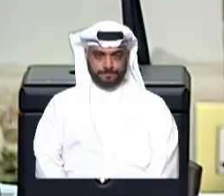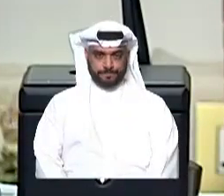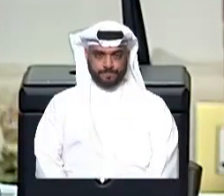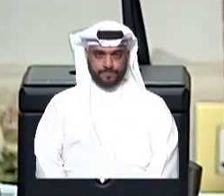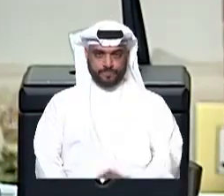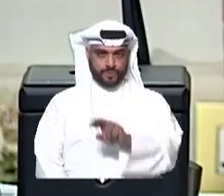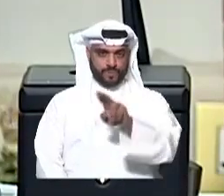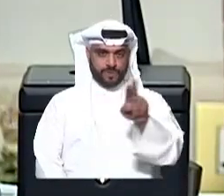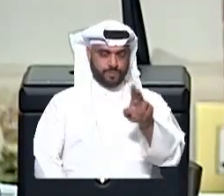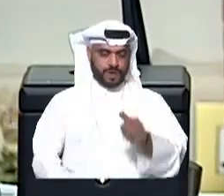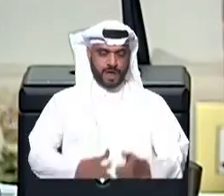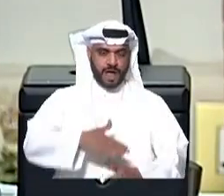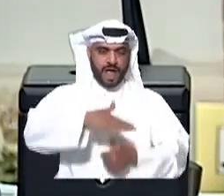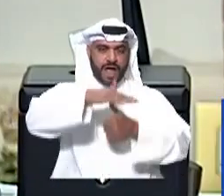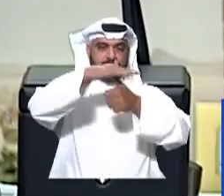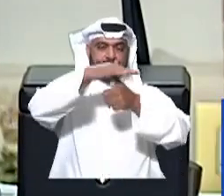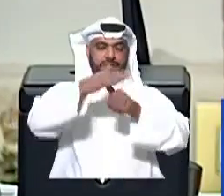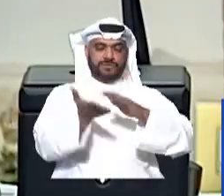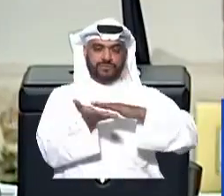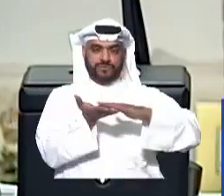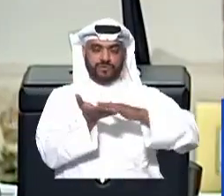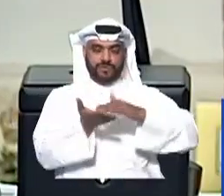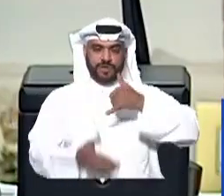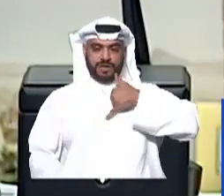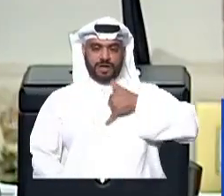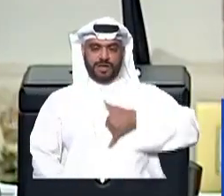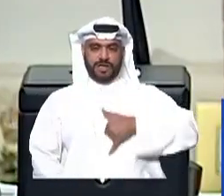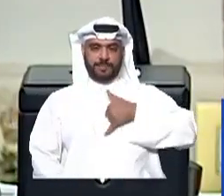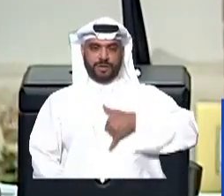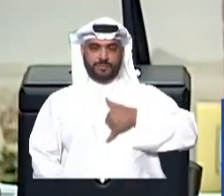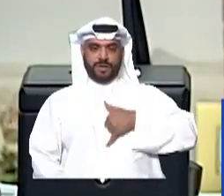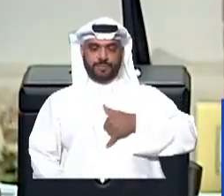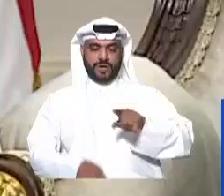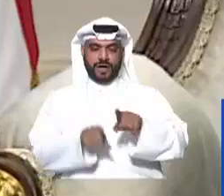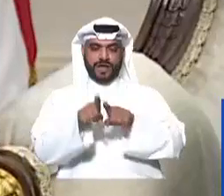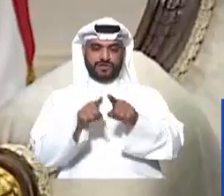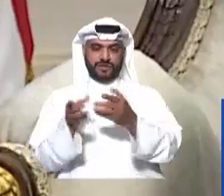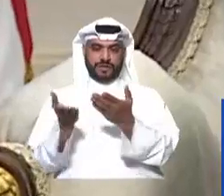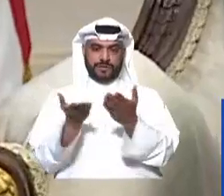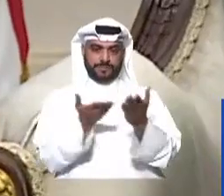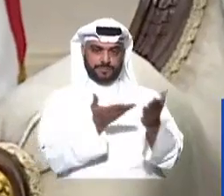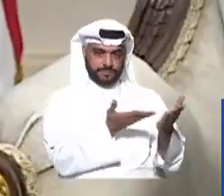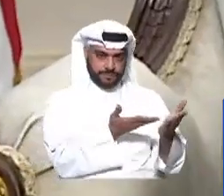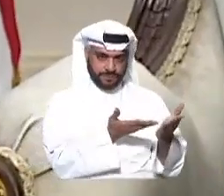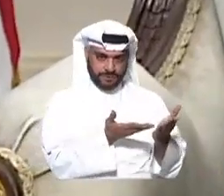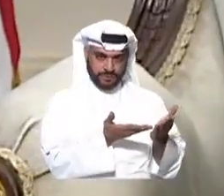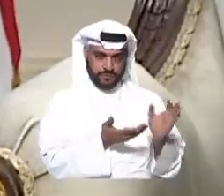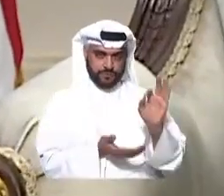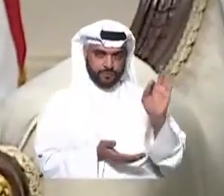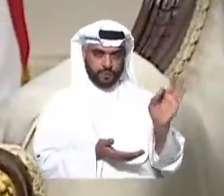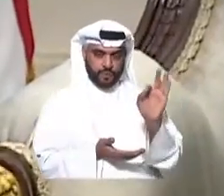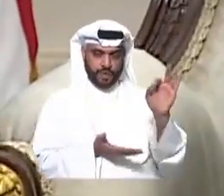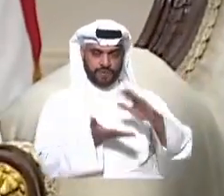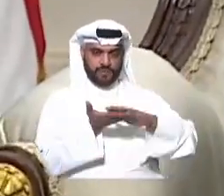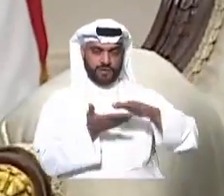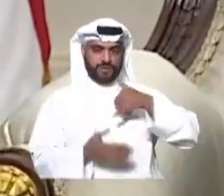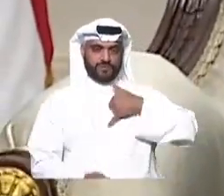فخامة رئيس مجلس القيادة الرئاسي للجمهورية اليمنية الشقيقة دكتور رشاد محمد